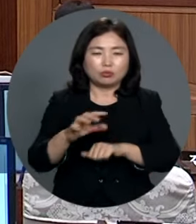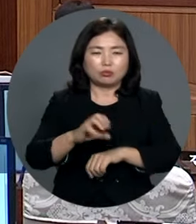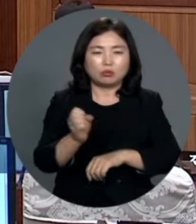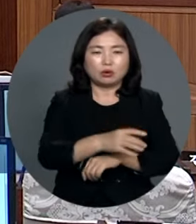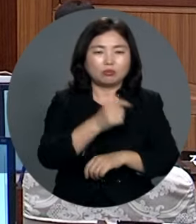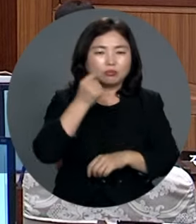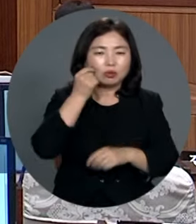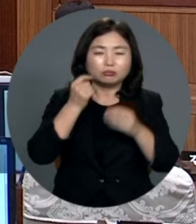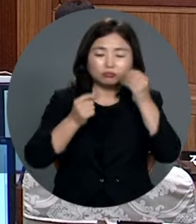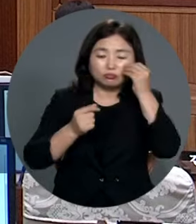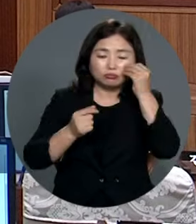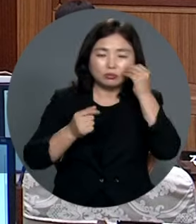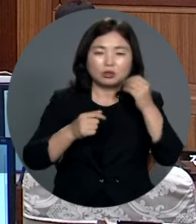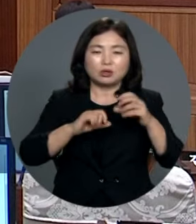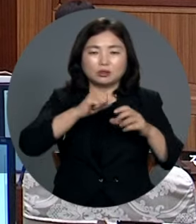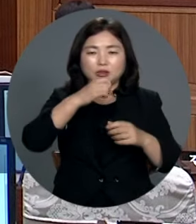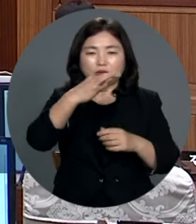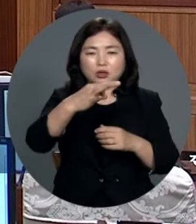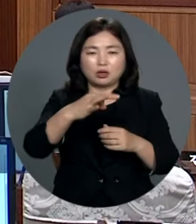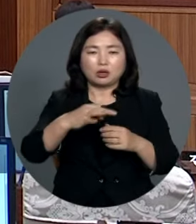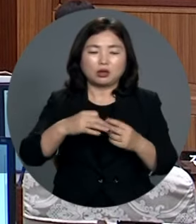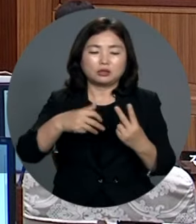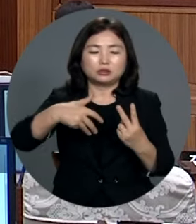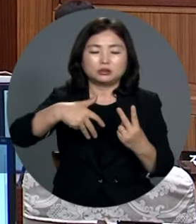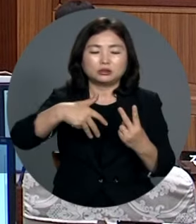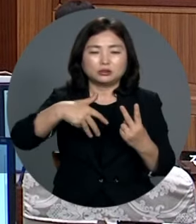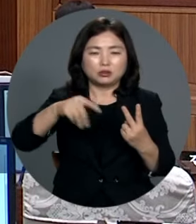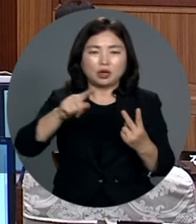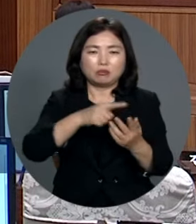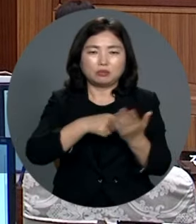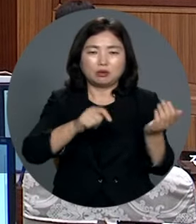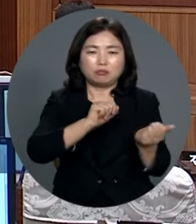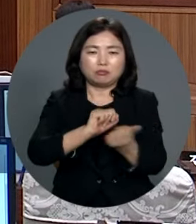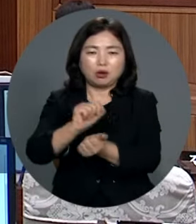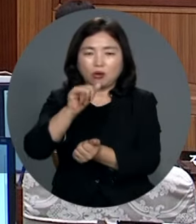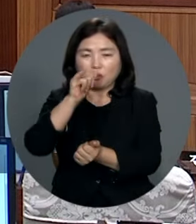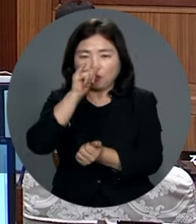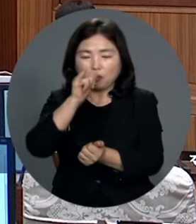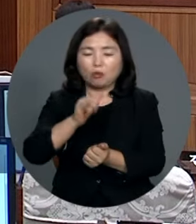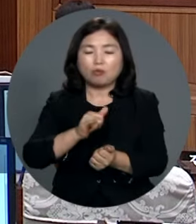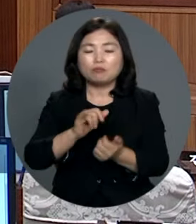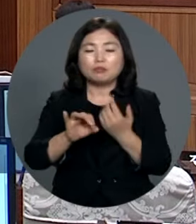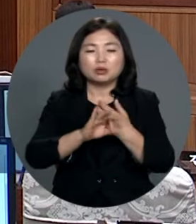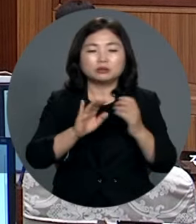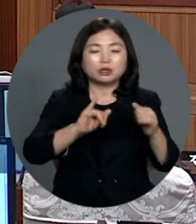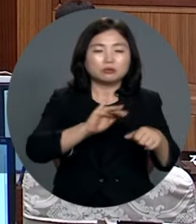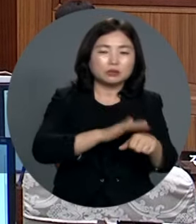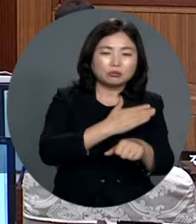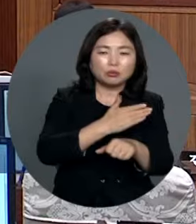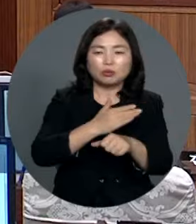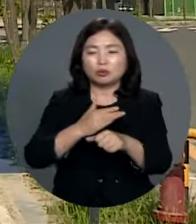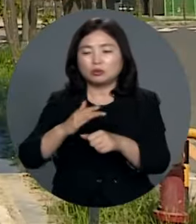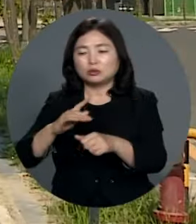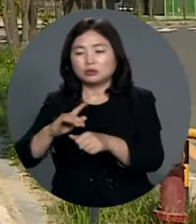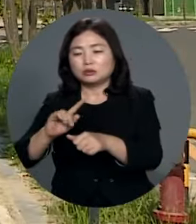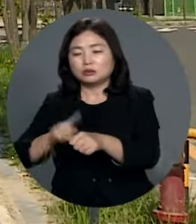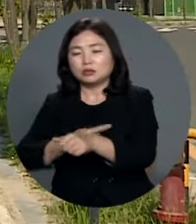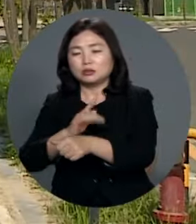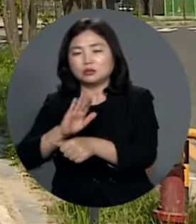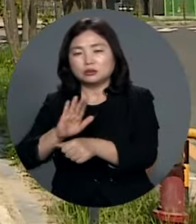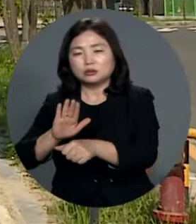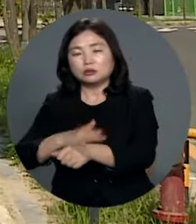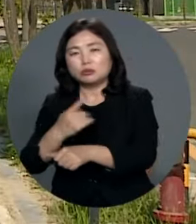도가 국가가 예산이 없어서 그 고사에서 2차 피를 입는다 그러면은 그게 인재입니다 자입니까